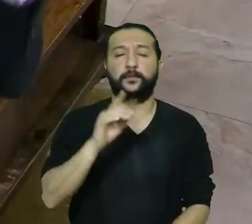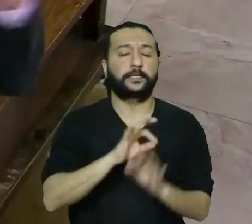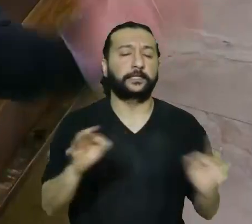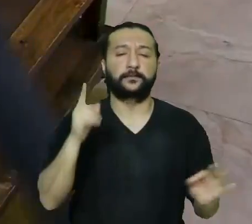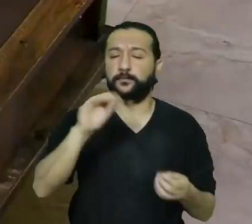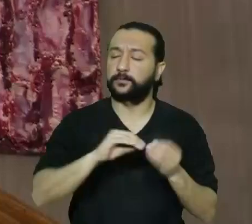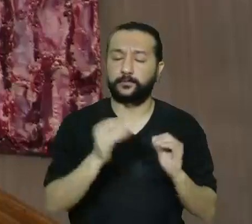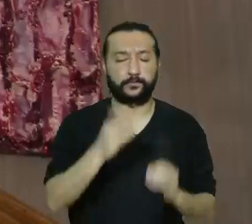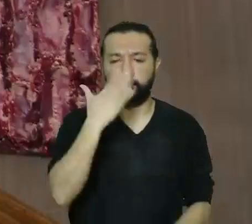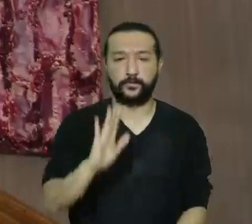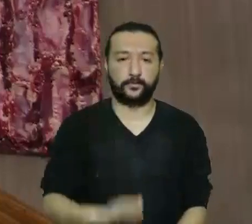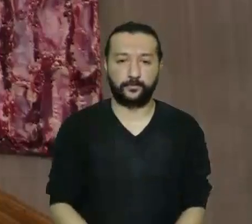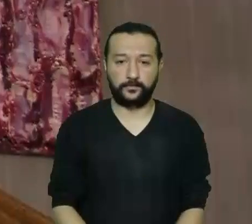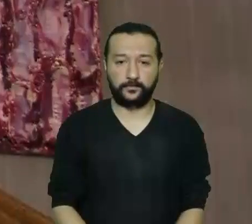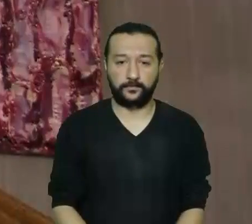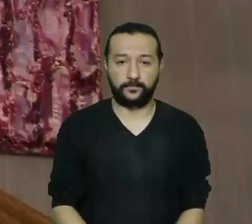Yok, hiçbir sorun yok.